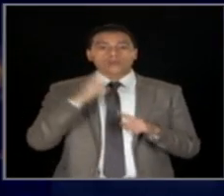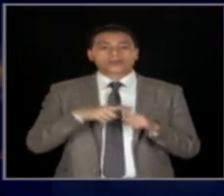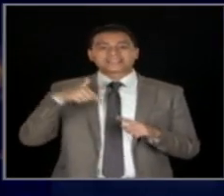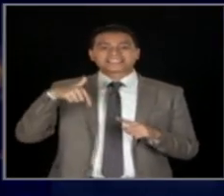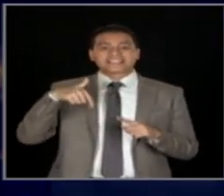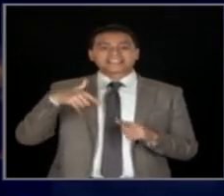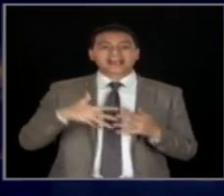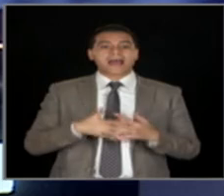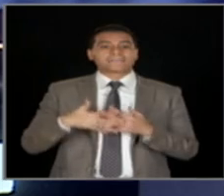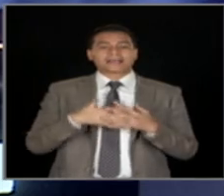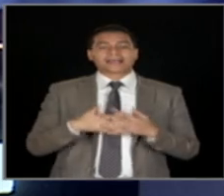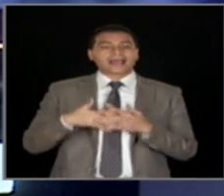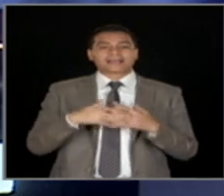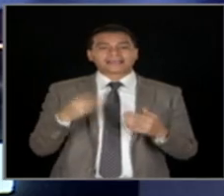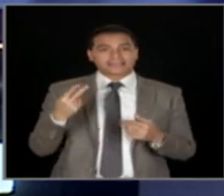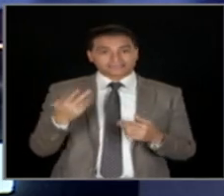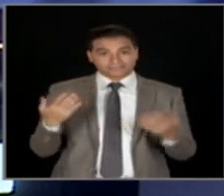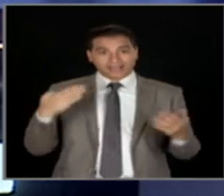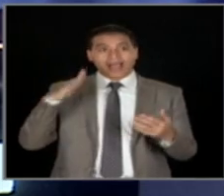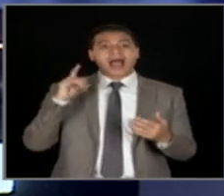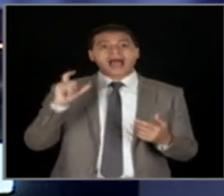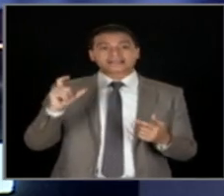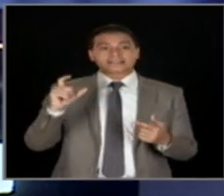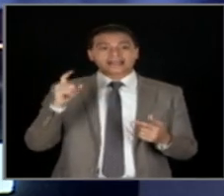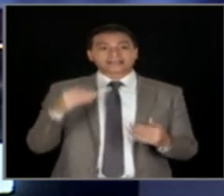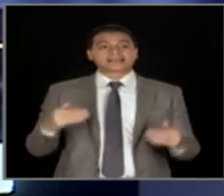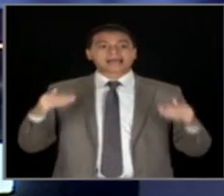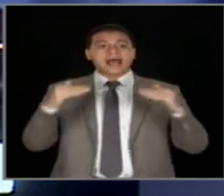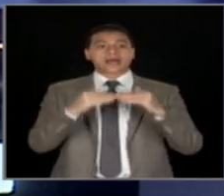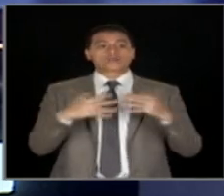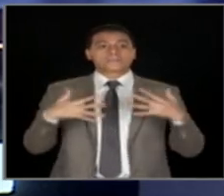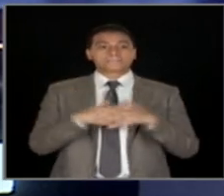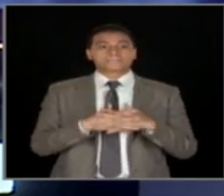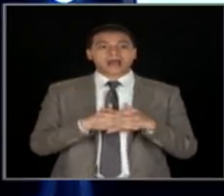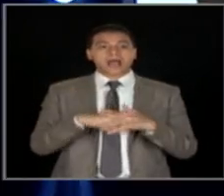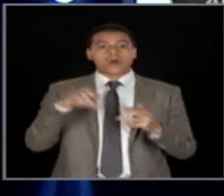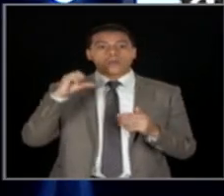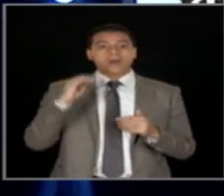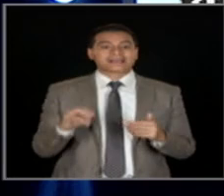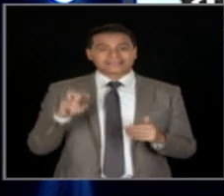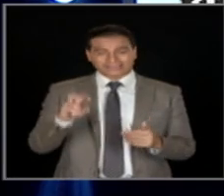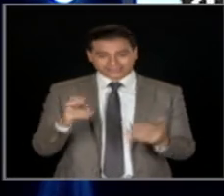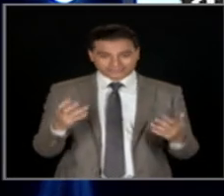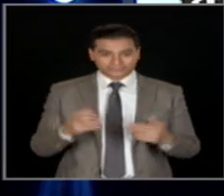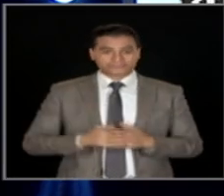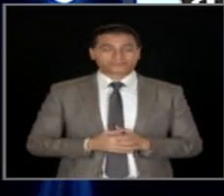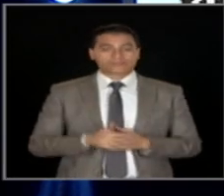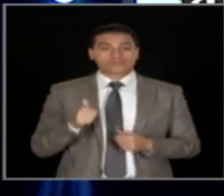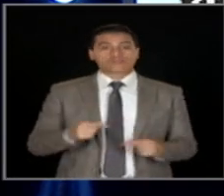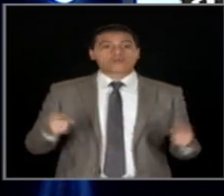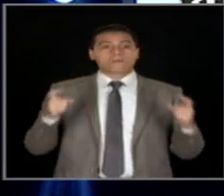في الأمريكتين. حسن عروس اتعادلت مع وجيه سمير،